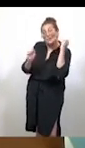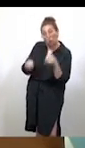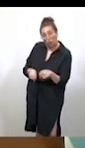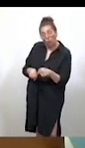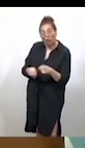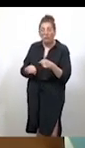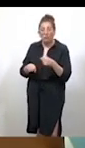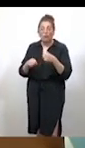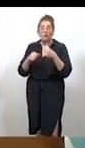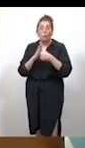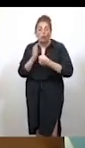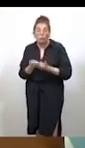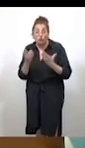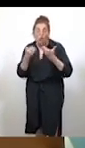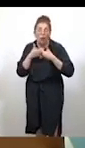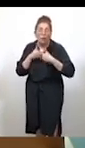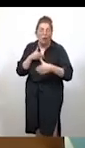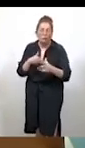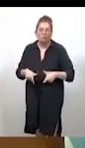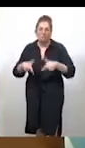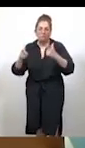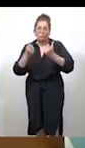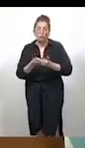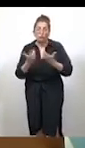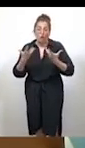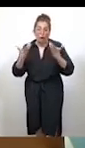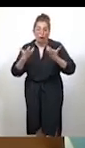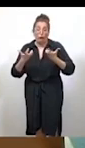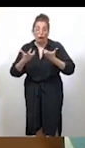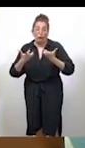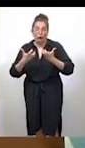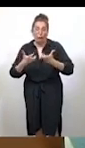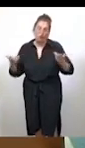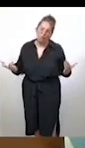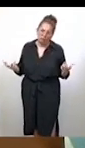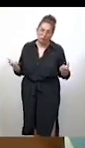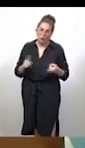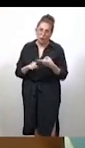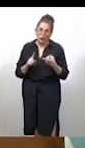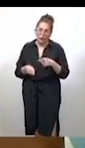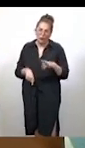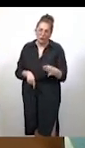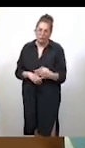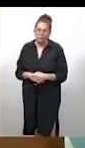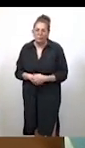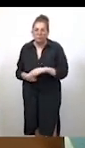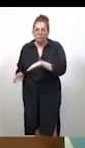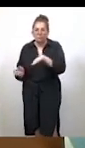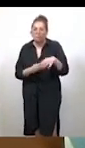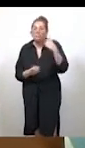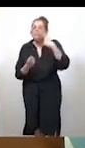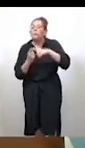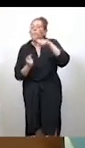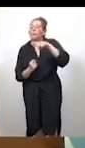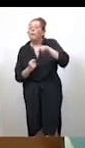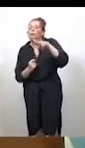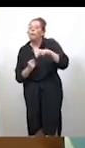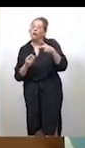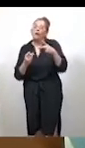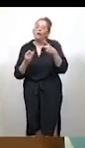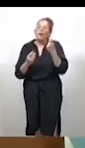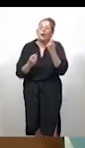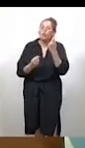prochains mois. Donc c'est aussi un point extrêmement important. Sur la marchandisation du logement, je vous rejoins, M. Poutou, sur le fait